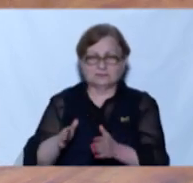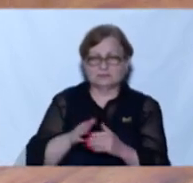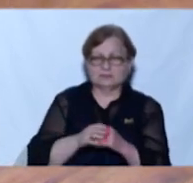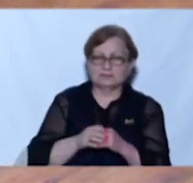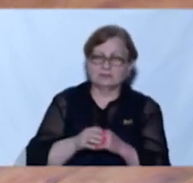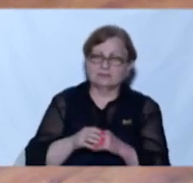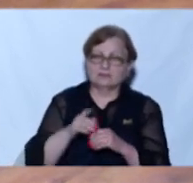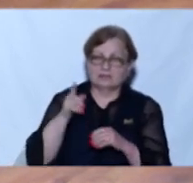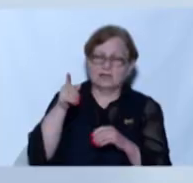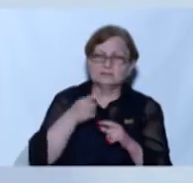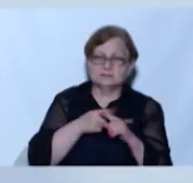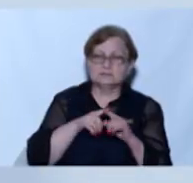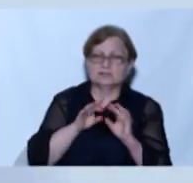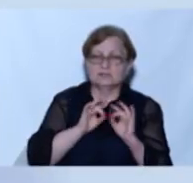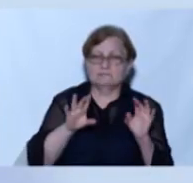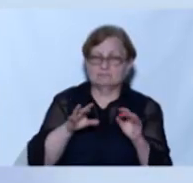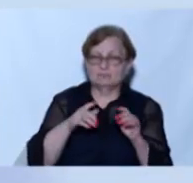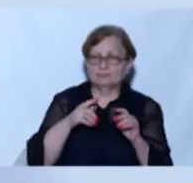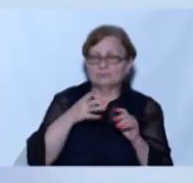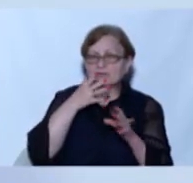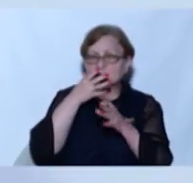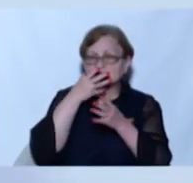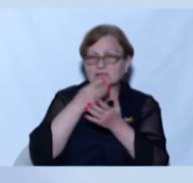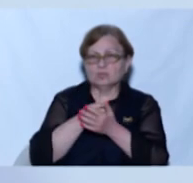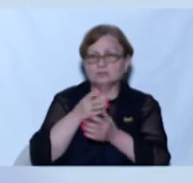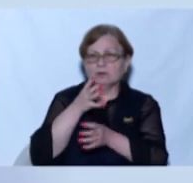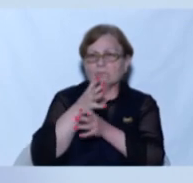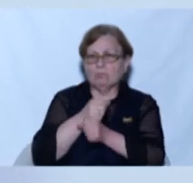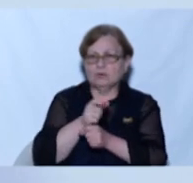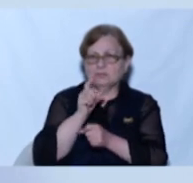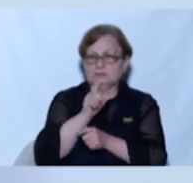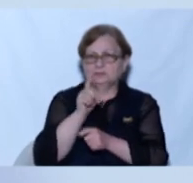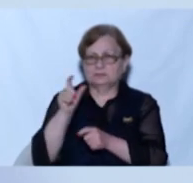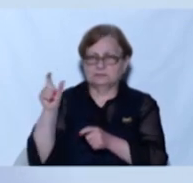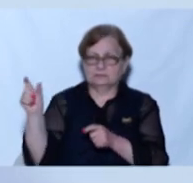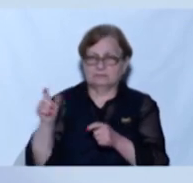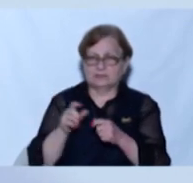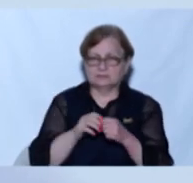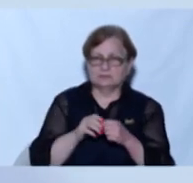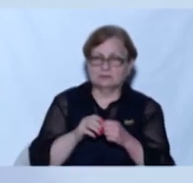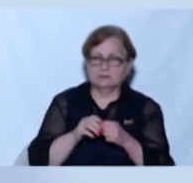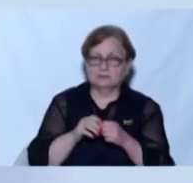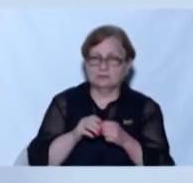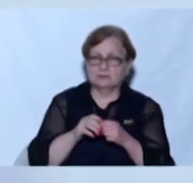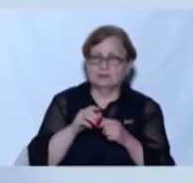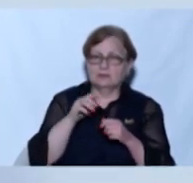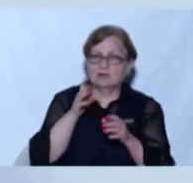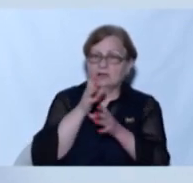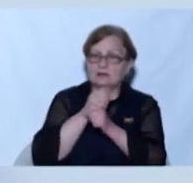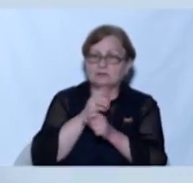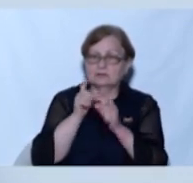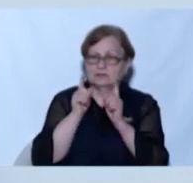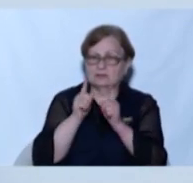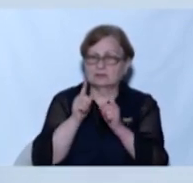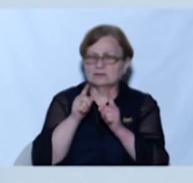სეული ახსნა საკუთარი მოკლე ფრაზებისა და ვთქვათ, შევთანხმდეთ. მინიატურის ტექსტს ვერც